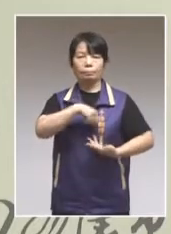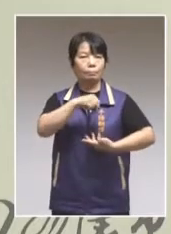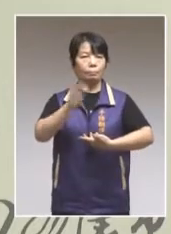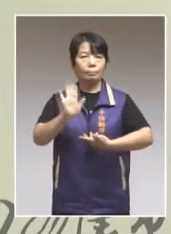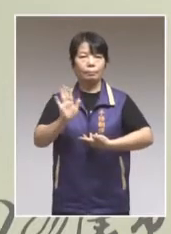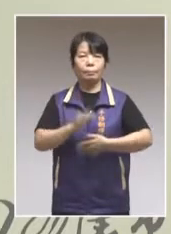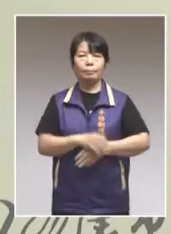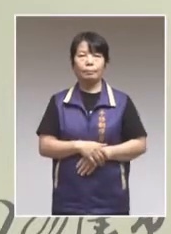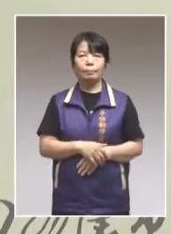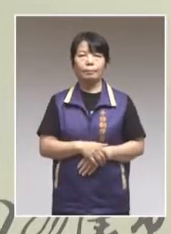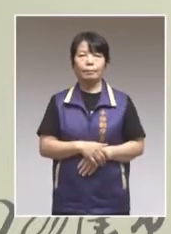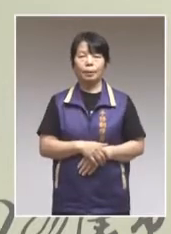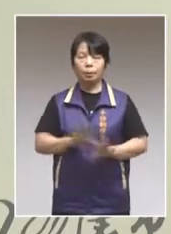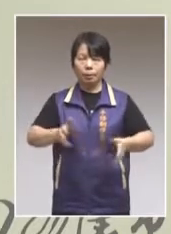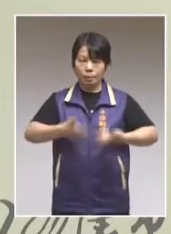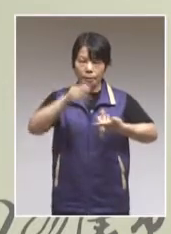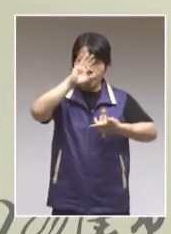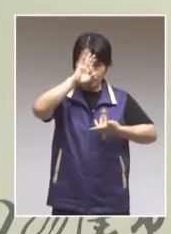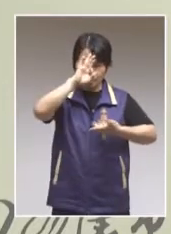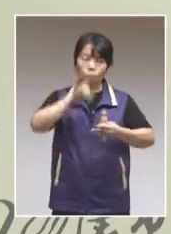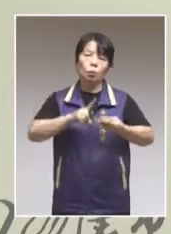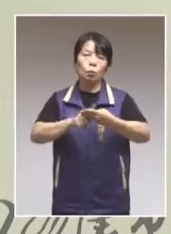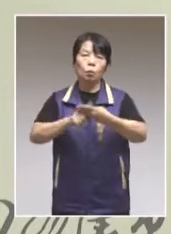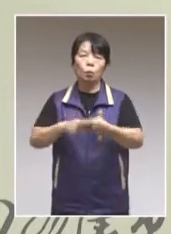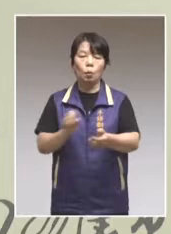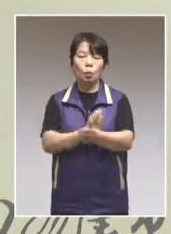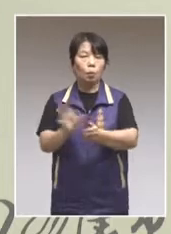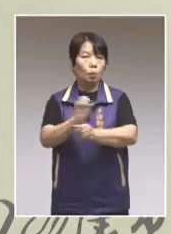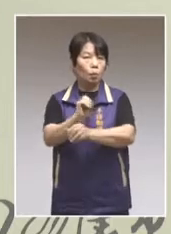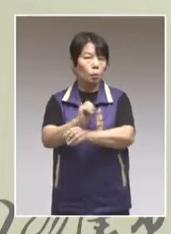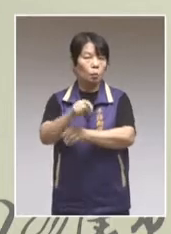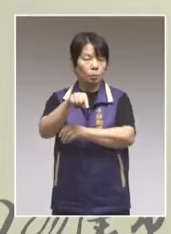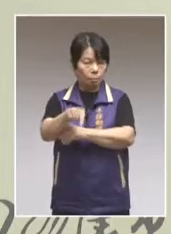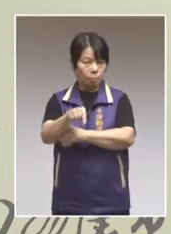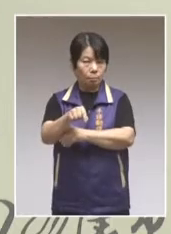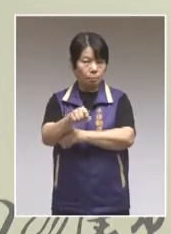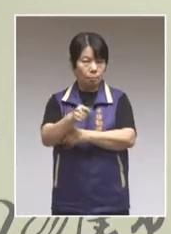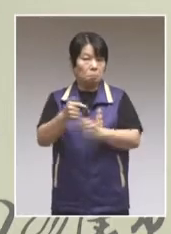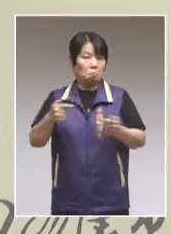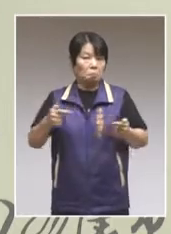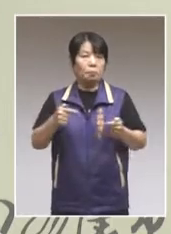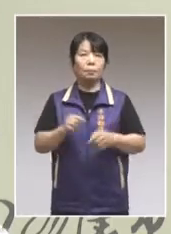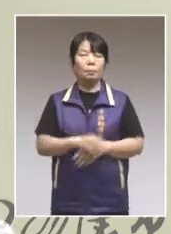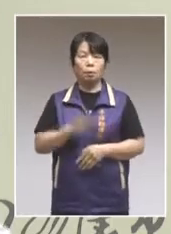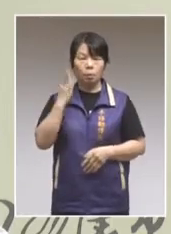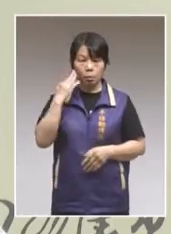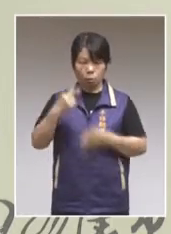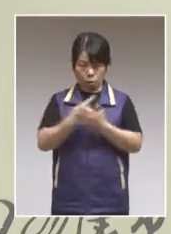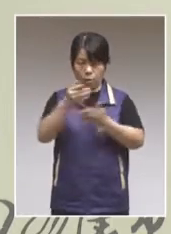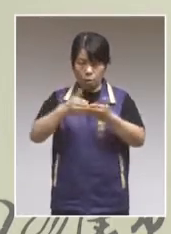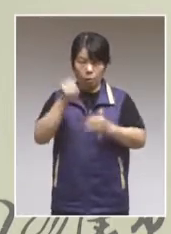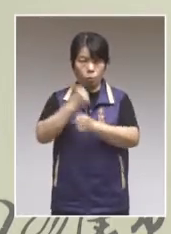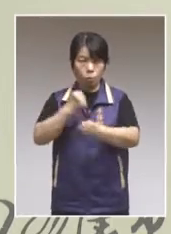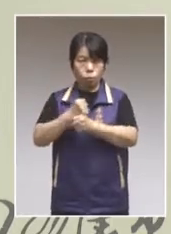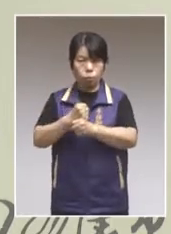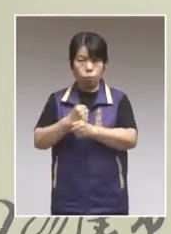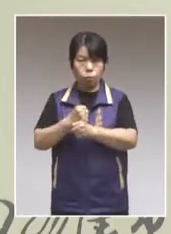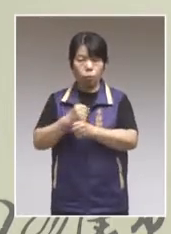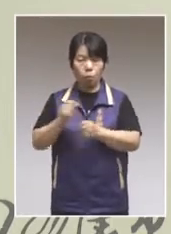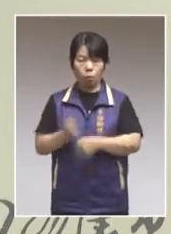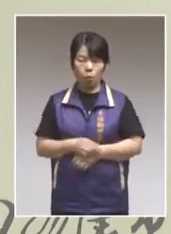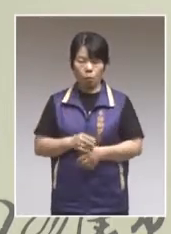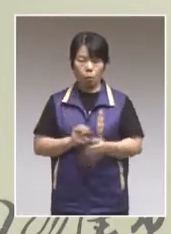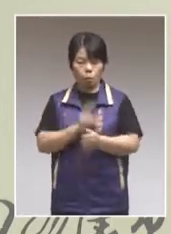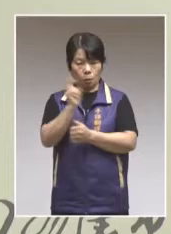啊，在这个轻症为主的奥密克戎的病毒的趋势之下，这个只要做好这个相关的一个观